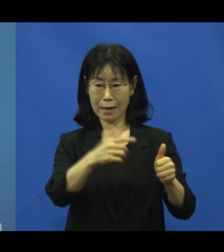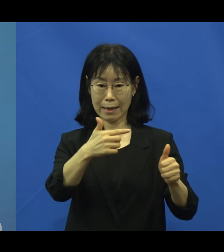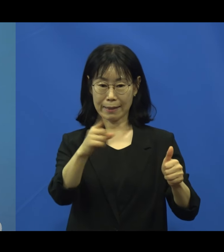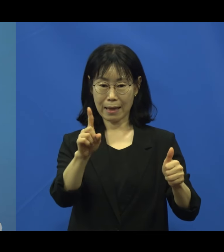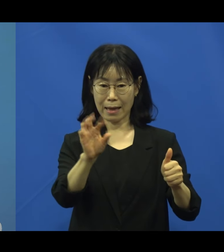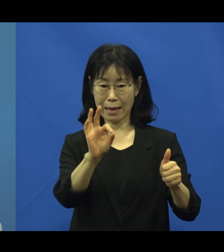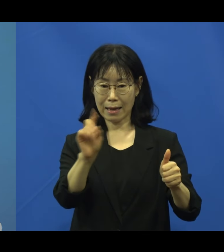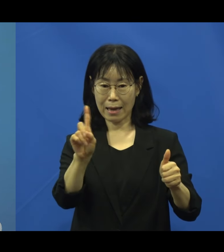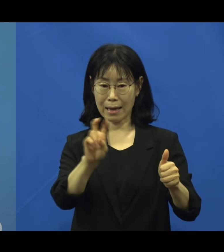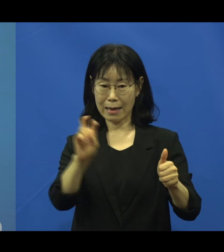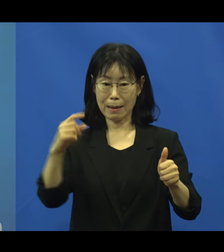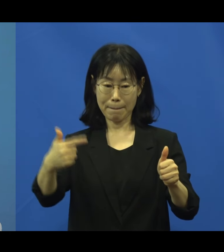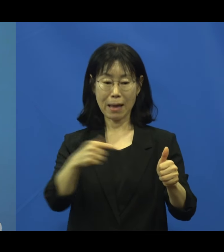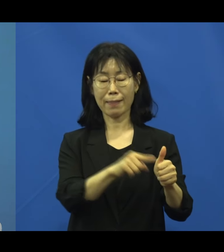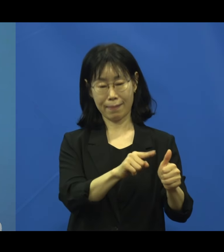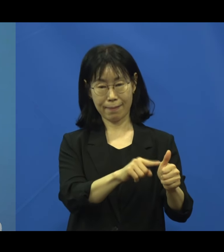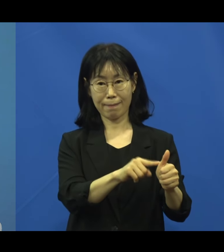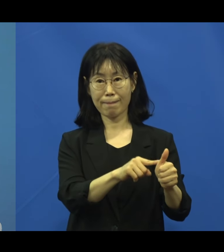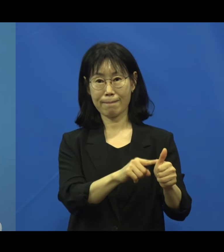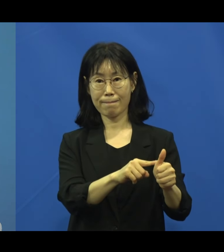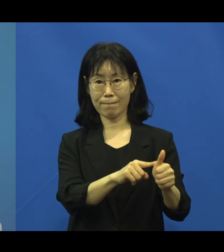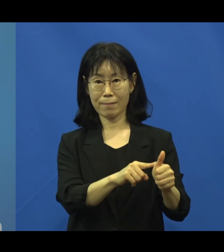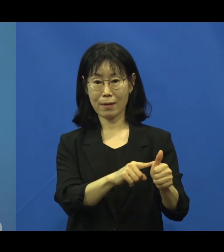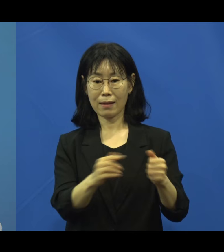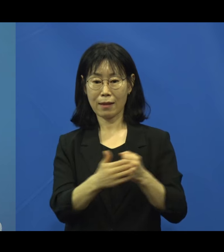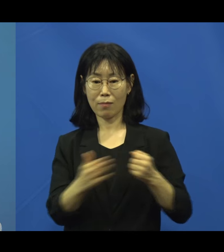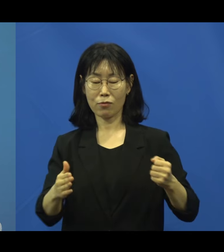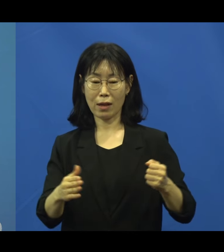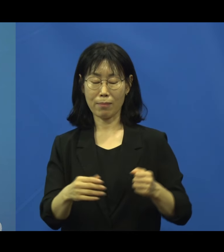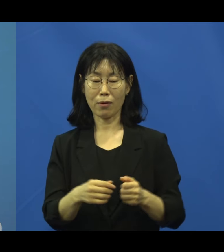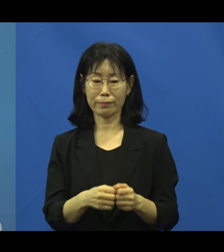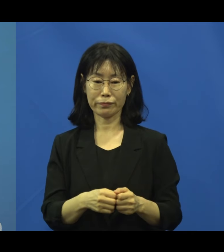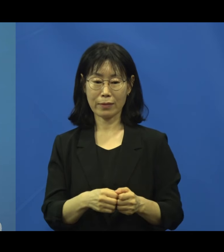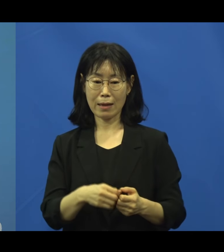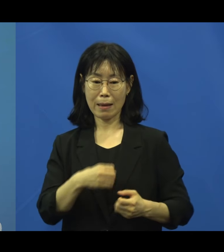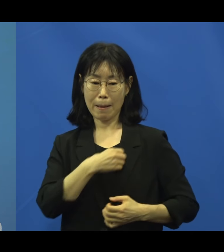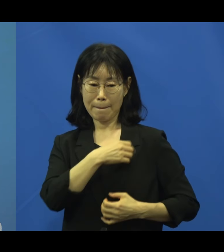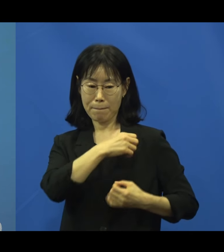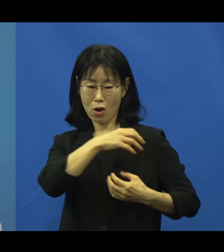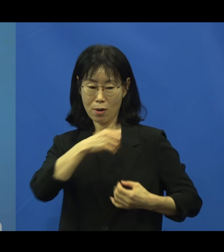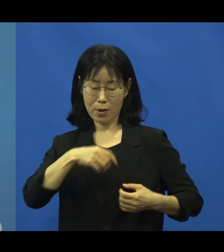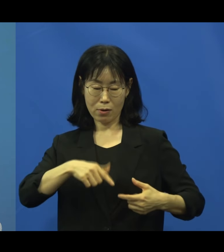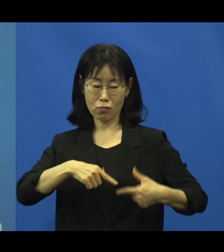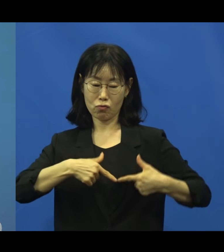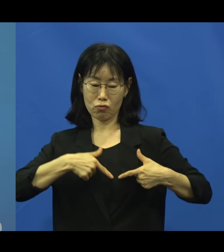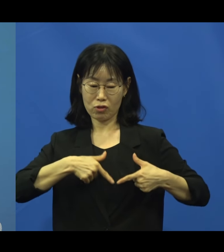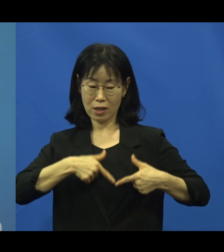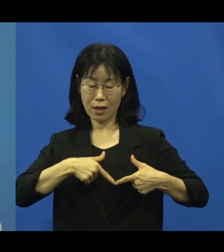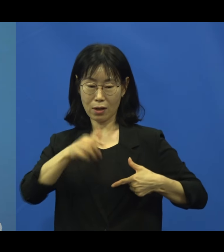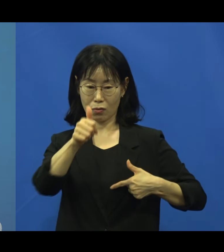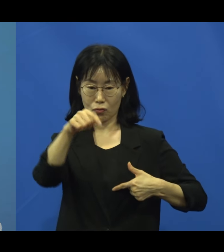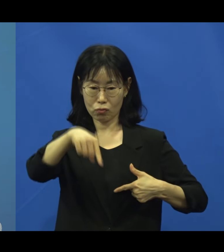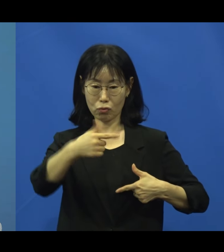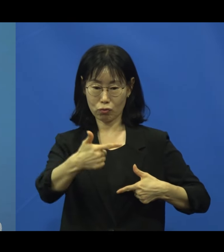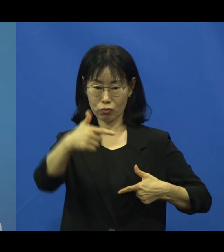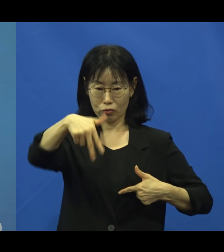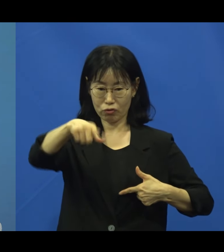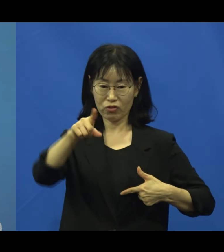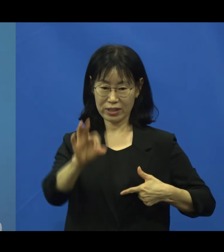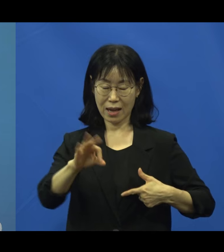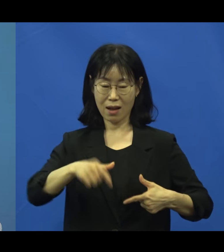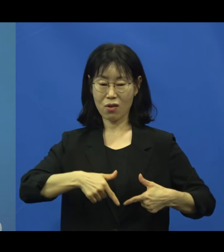주렁주렁 달리고, 이 앞에는 가슴에는 화려한 훈장들이 막 그냥 찬란하게 빛나고 있는.